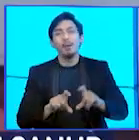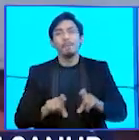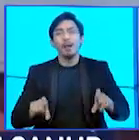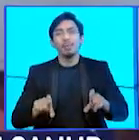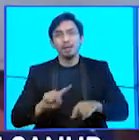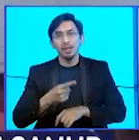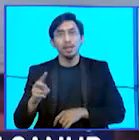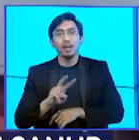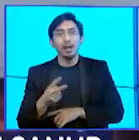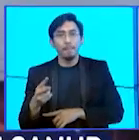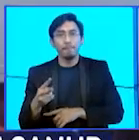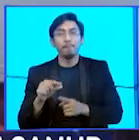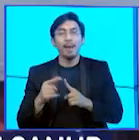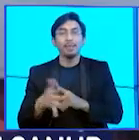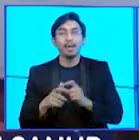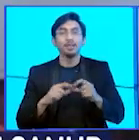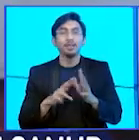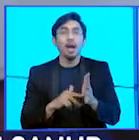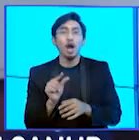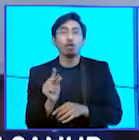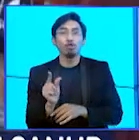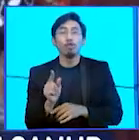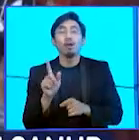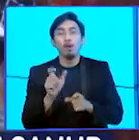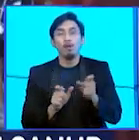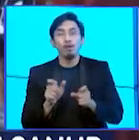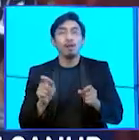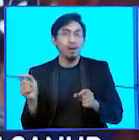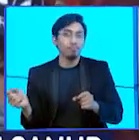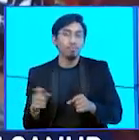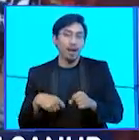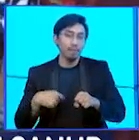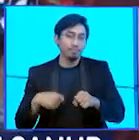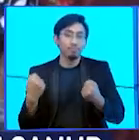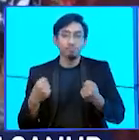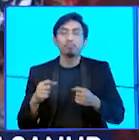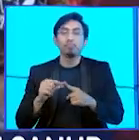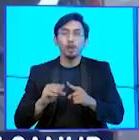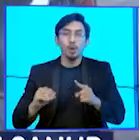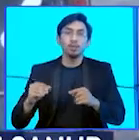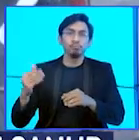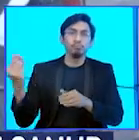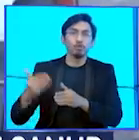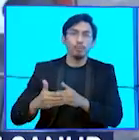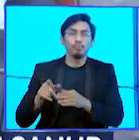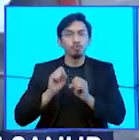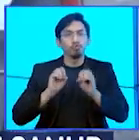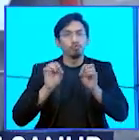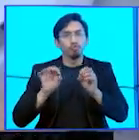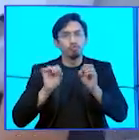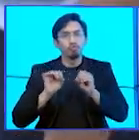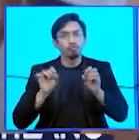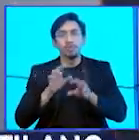kawasan wisata Pantai Sanur. Jumlah pengguna kendaraan plat nomor genap diberhentikan petugas. Dalam tahap sosialisasi selama